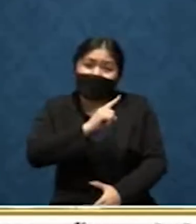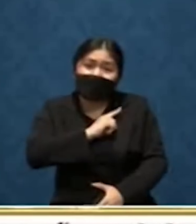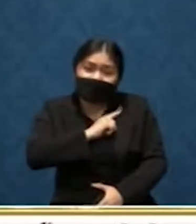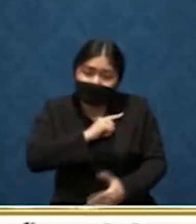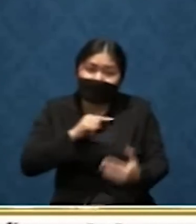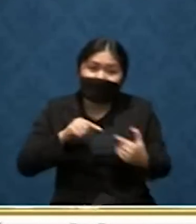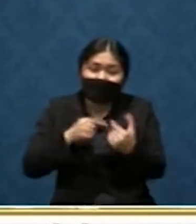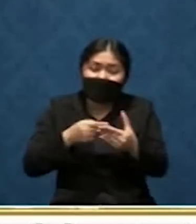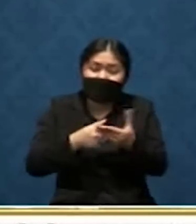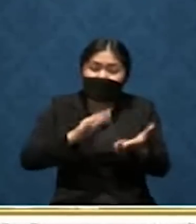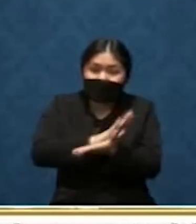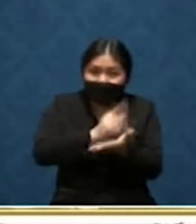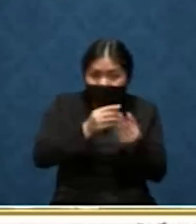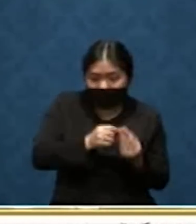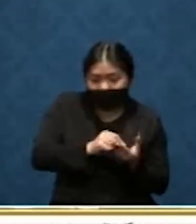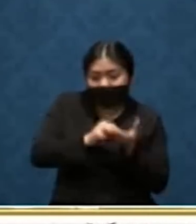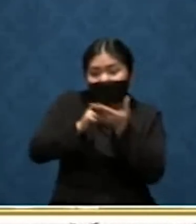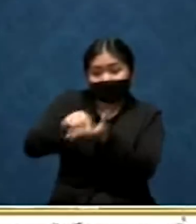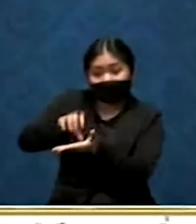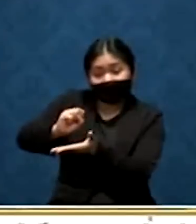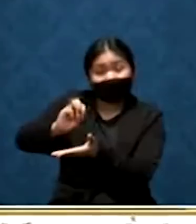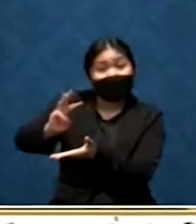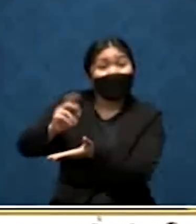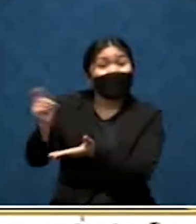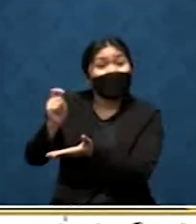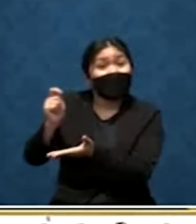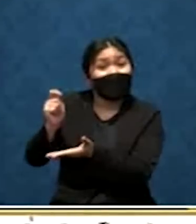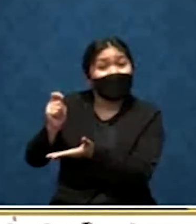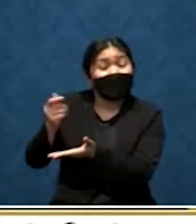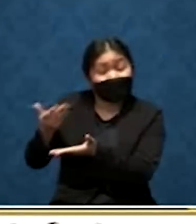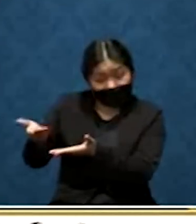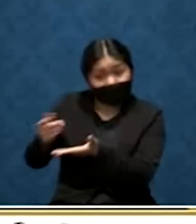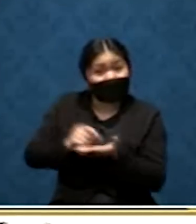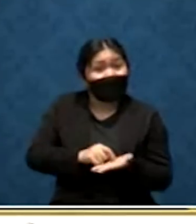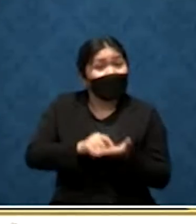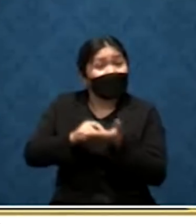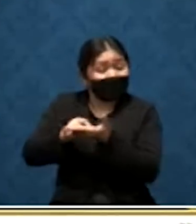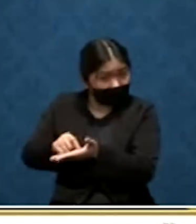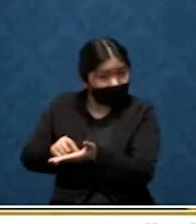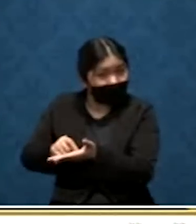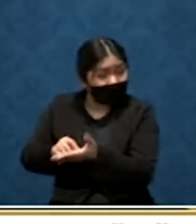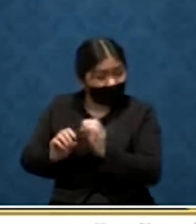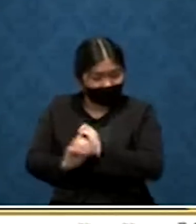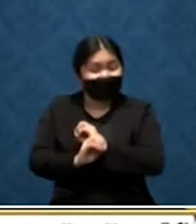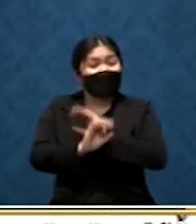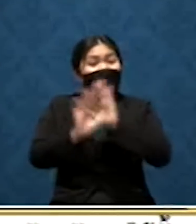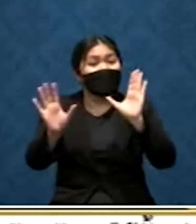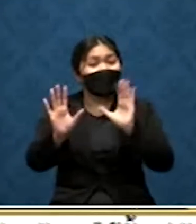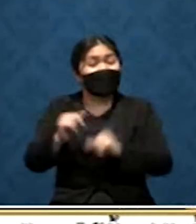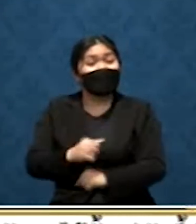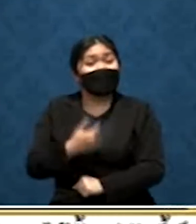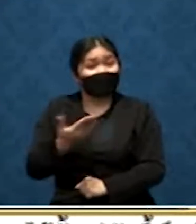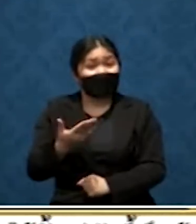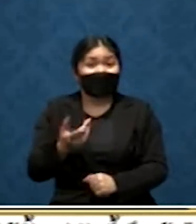รีพอรต ให้กับสอวออออ่างเรียกว่าเจ้านาย ก็ชัดเจนดีว่าสถานะ